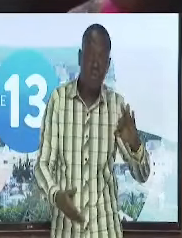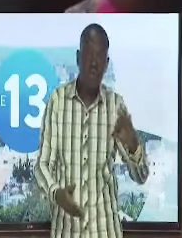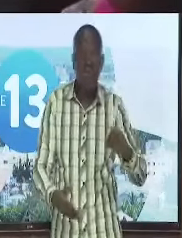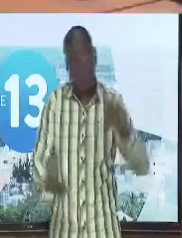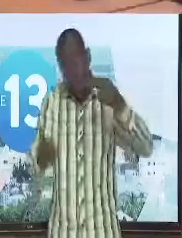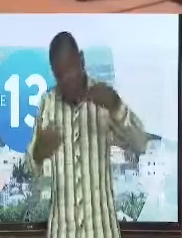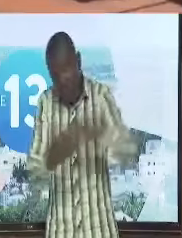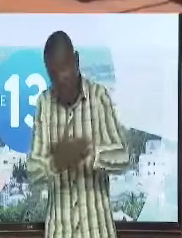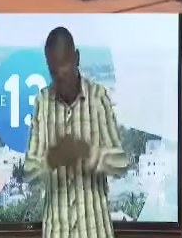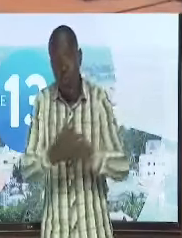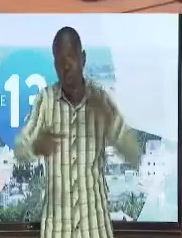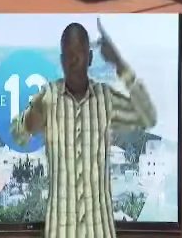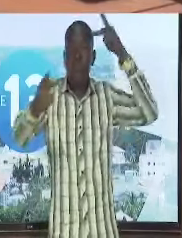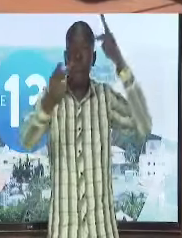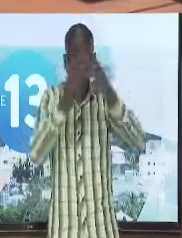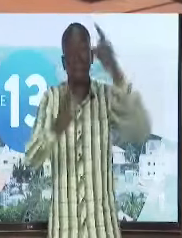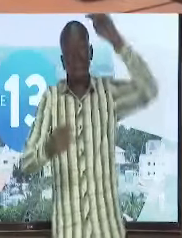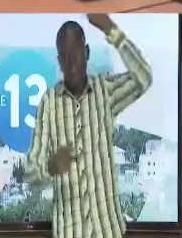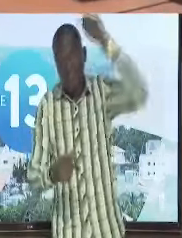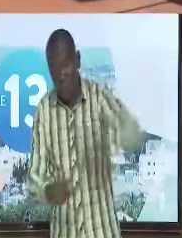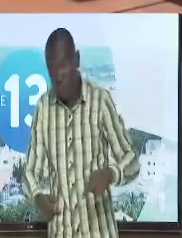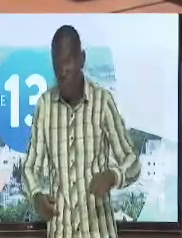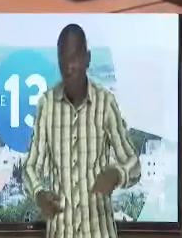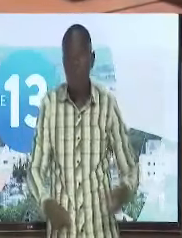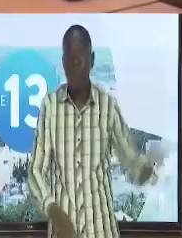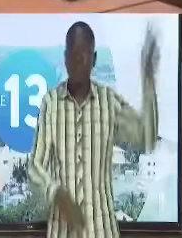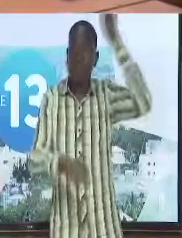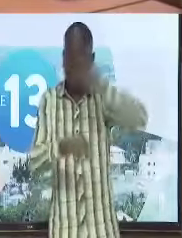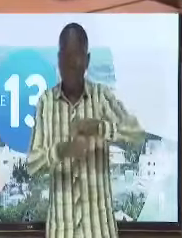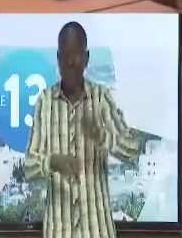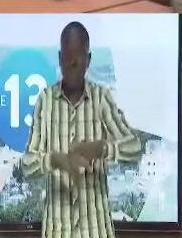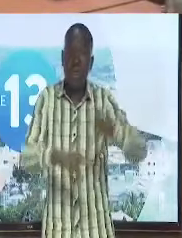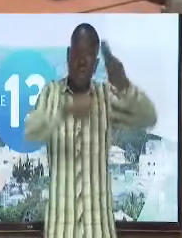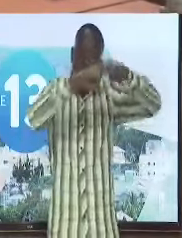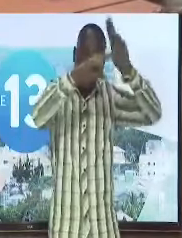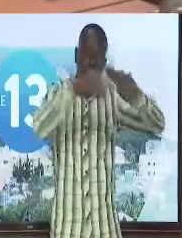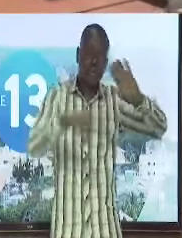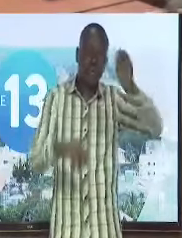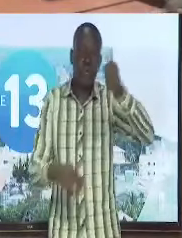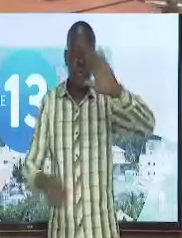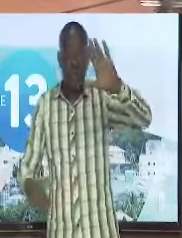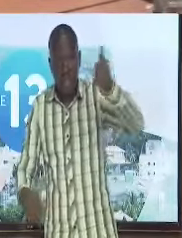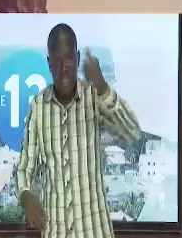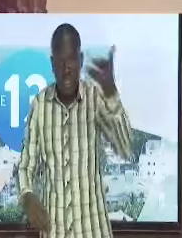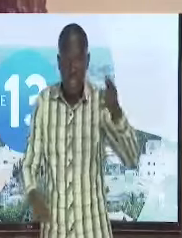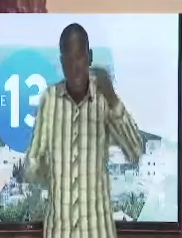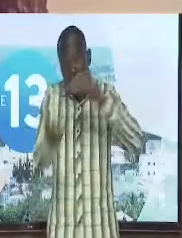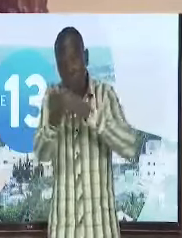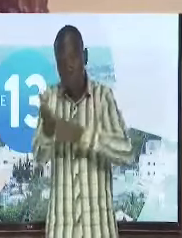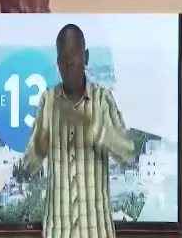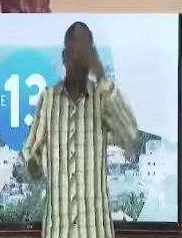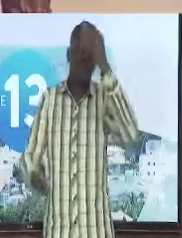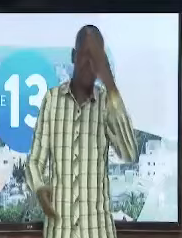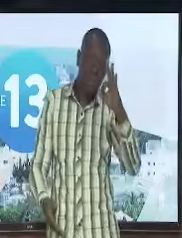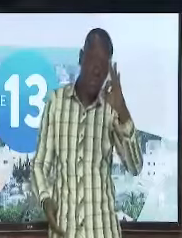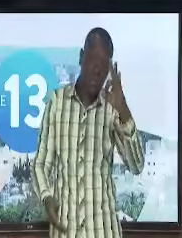en perspective, il faut injecter un supplément de 10 à 15 milliards de francs CFA.